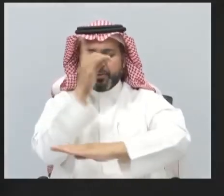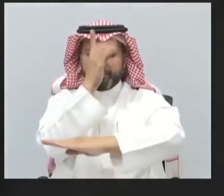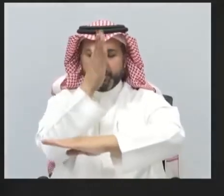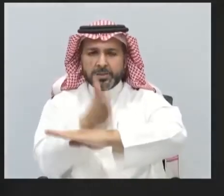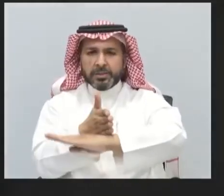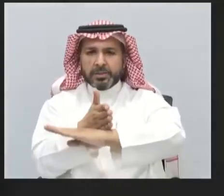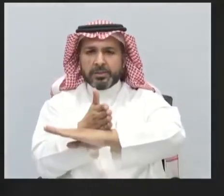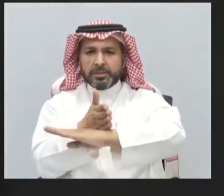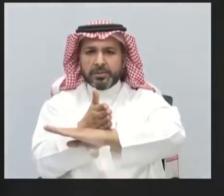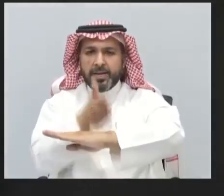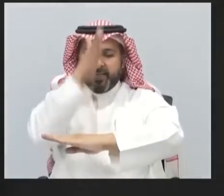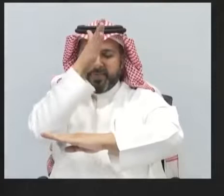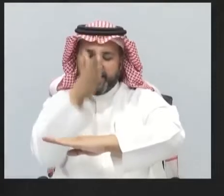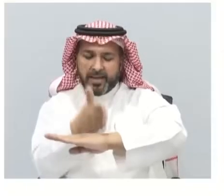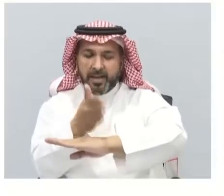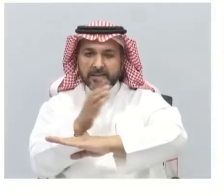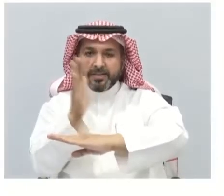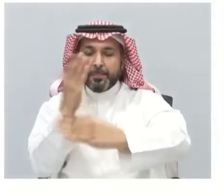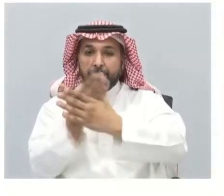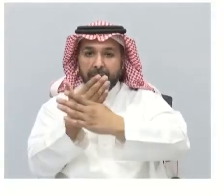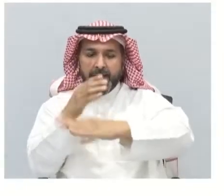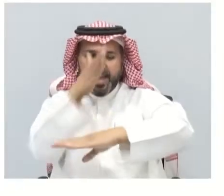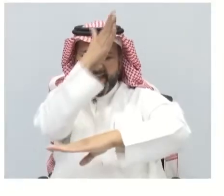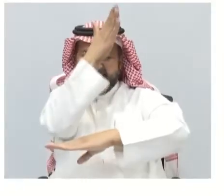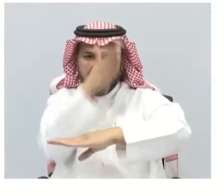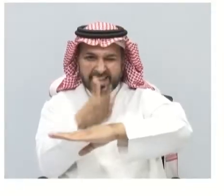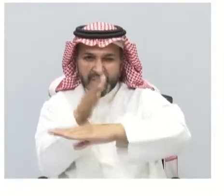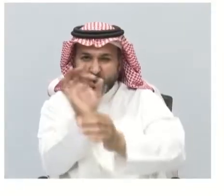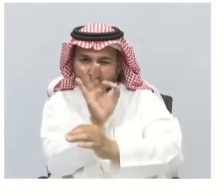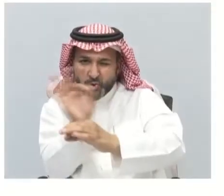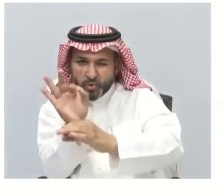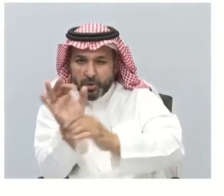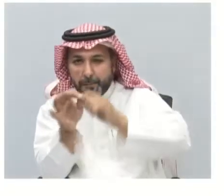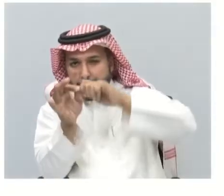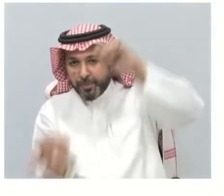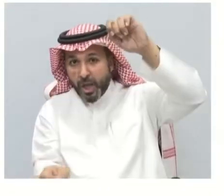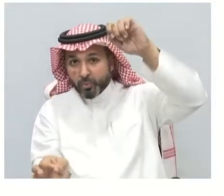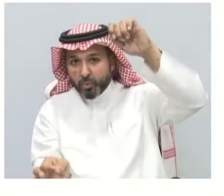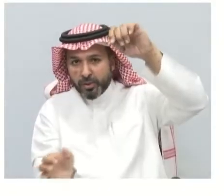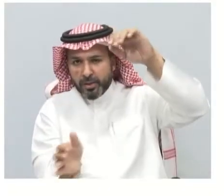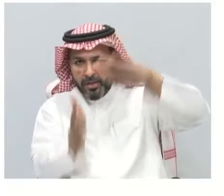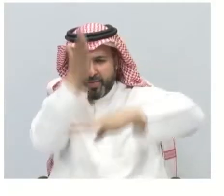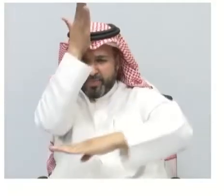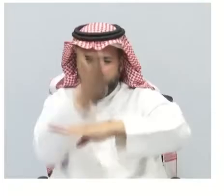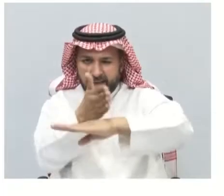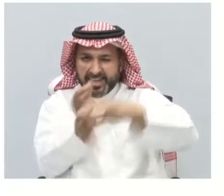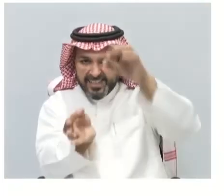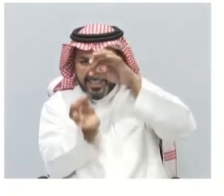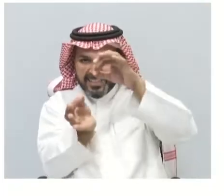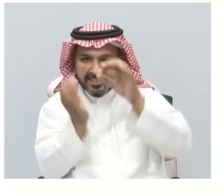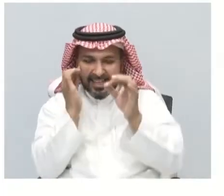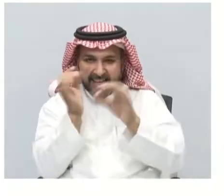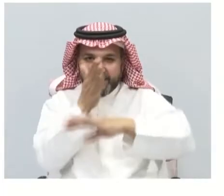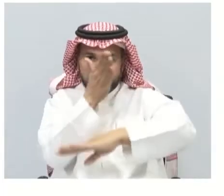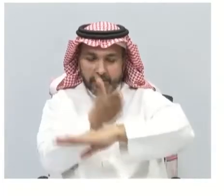مستحيل لابد ان يكون مستقيم واحد اذا لازم يكون مستقيم واحد فقط هذه هي المسلمه مستقيم واحد